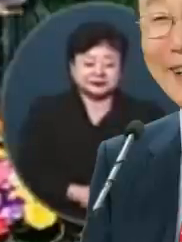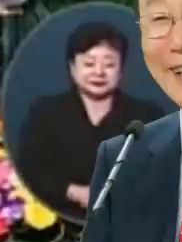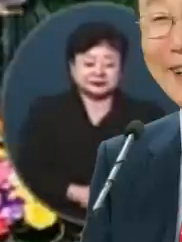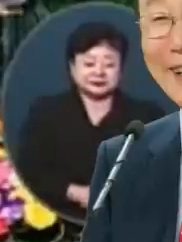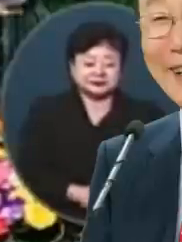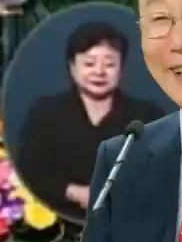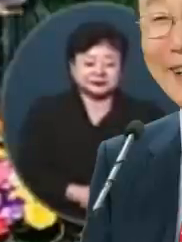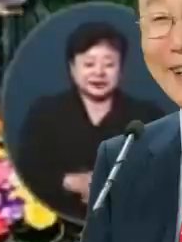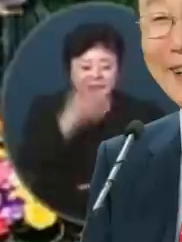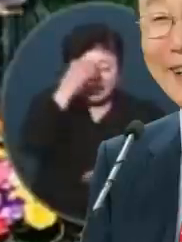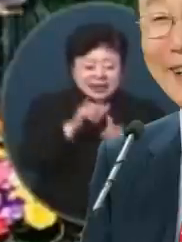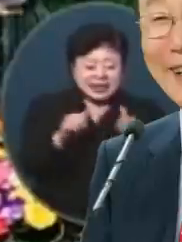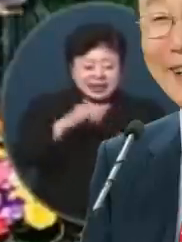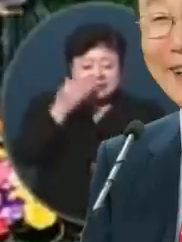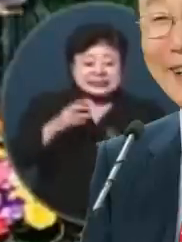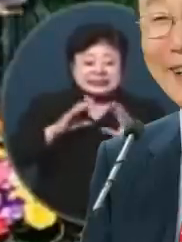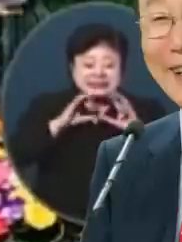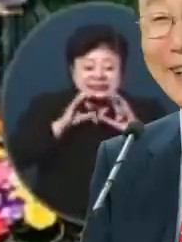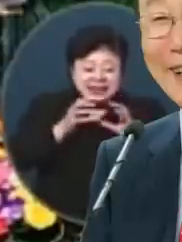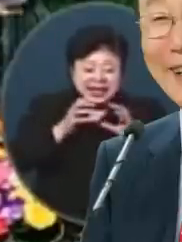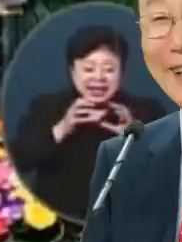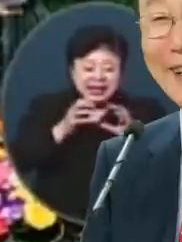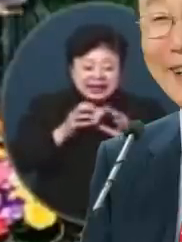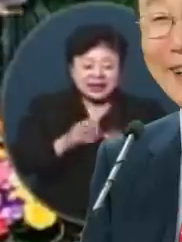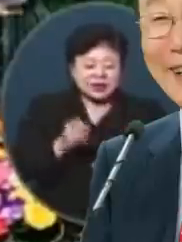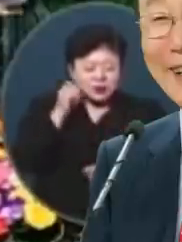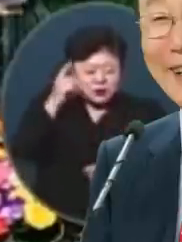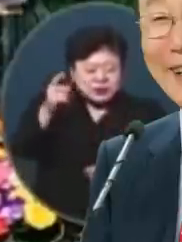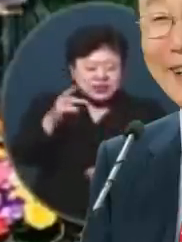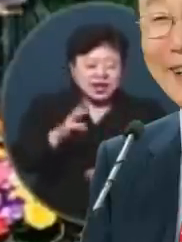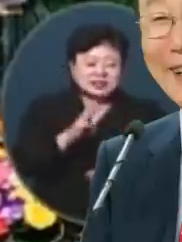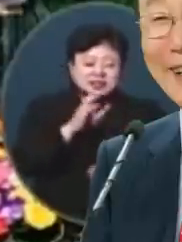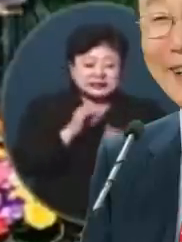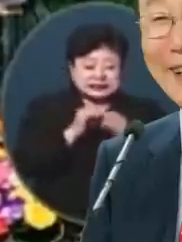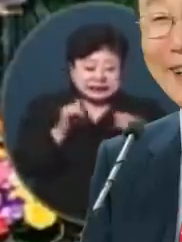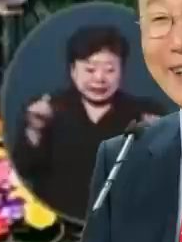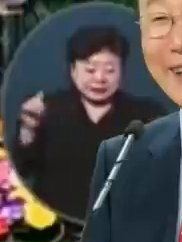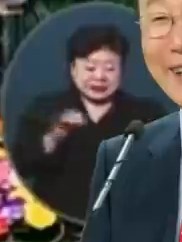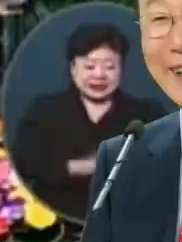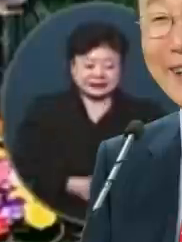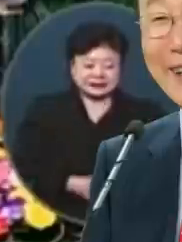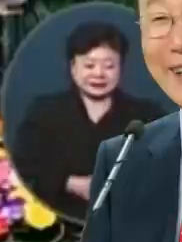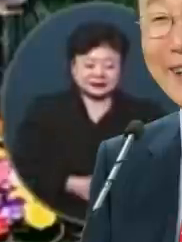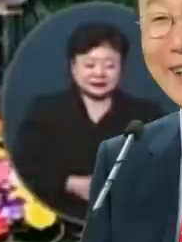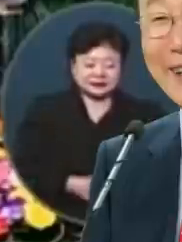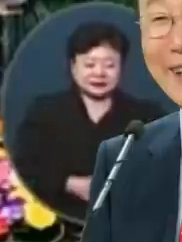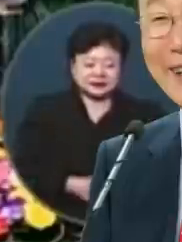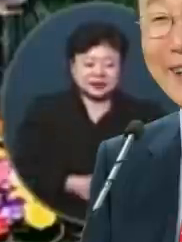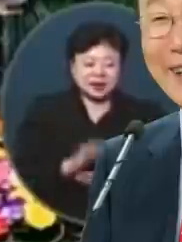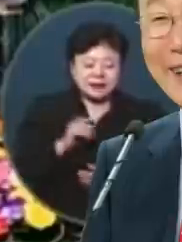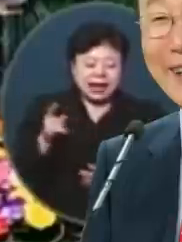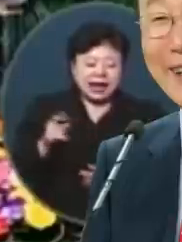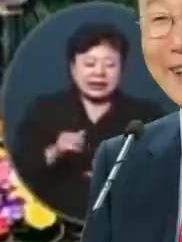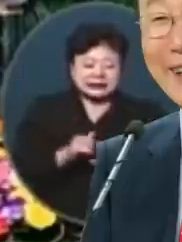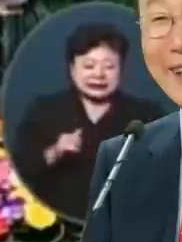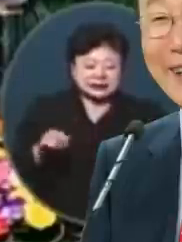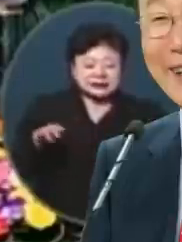엘리야는 이스라엘의 위대한 선지자였습니다. 그는 바알의 선지자